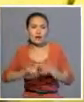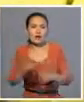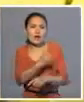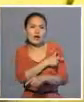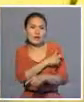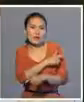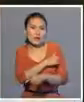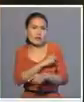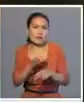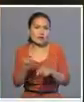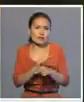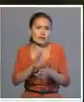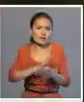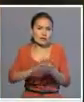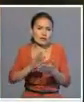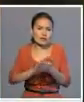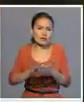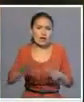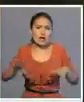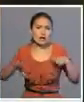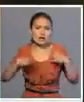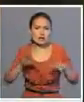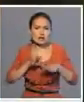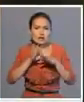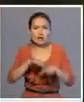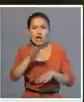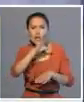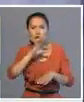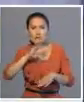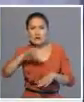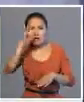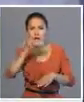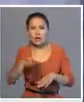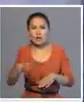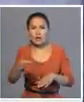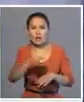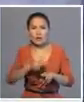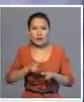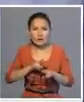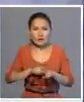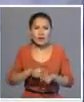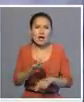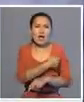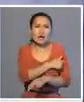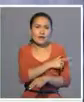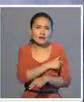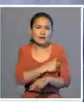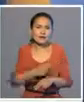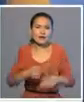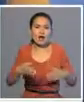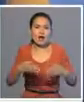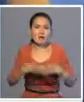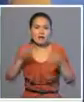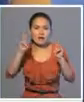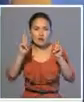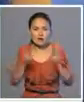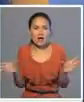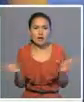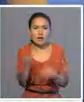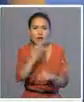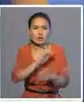алып барлық қауіпсіздік шараларын жасады. Солтүстік Қазақстан ғана емес, Ақмола облысындағы санитарлық қадағалау департаментінің мамандары бірлесе жұмыс